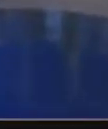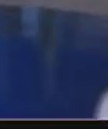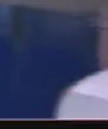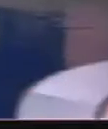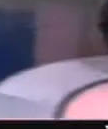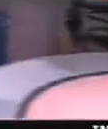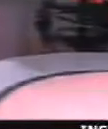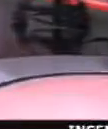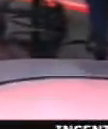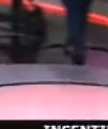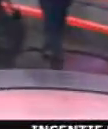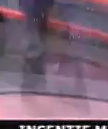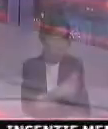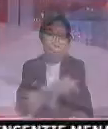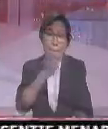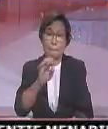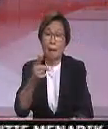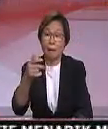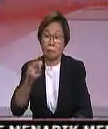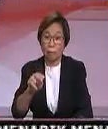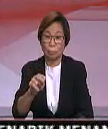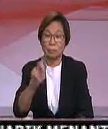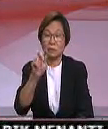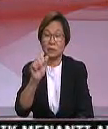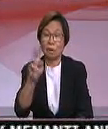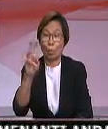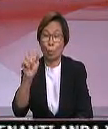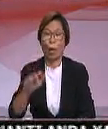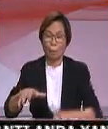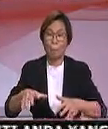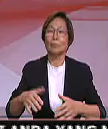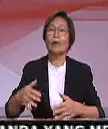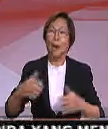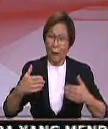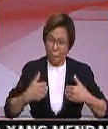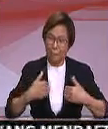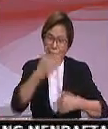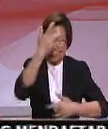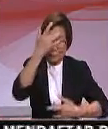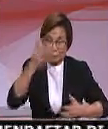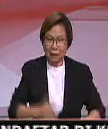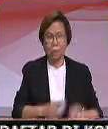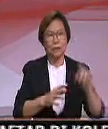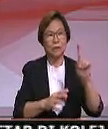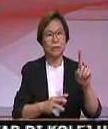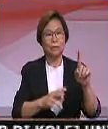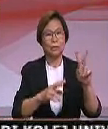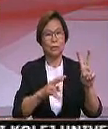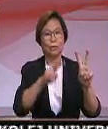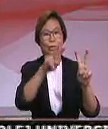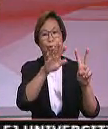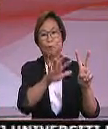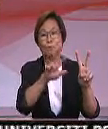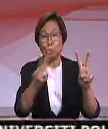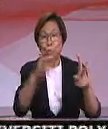Sejak hari pertama, Hospital Medan Tawau menerima pesakit 22 Oktober lalu, seramai 251 pesakit